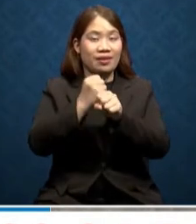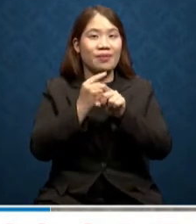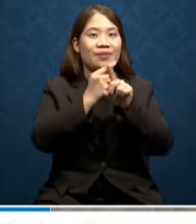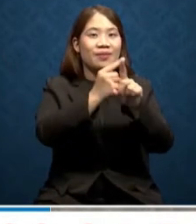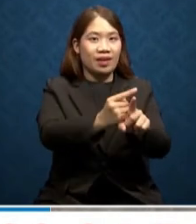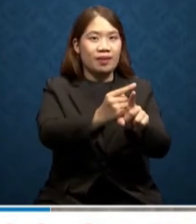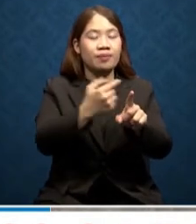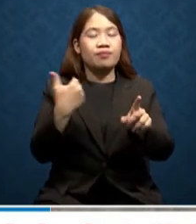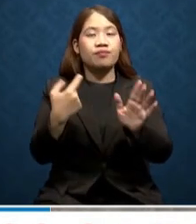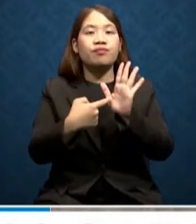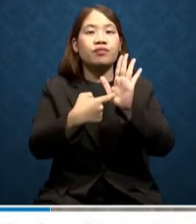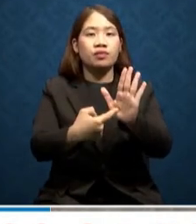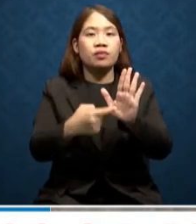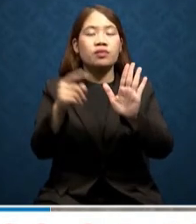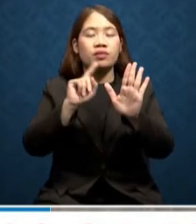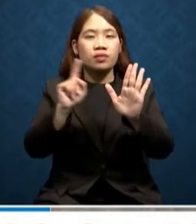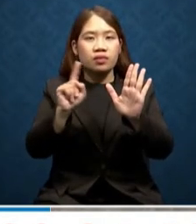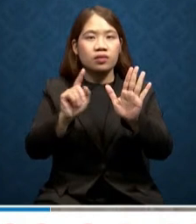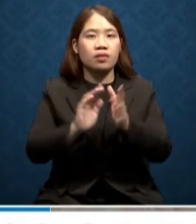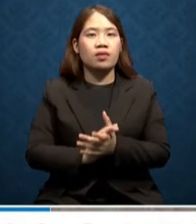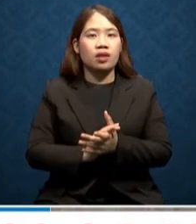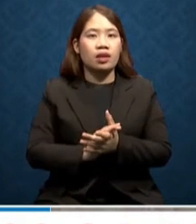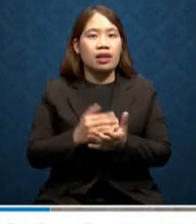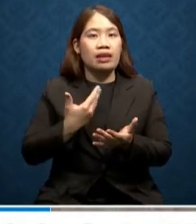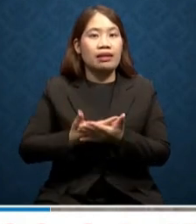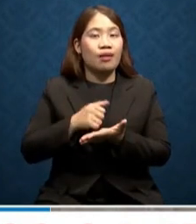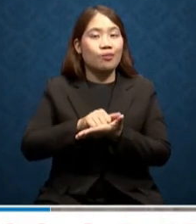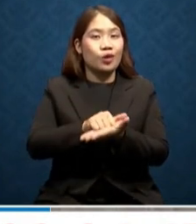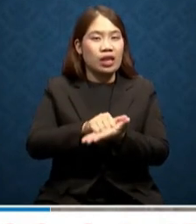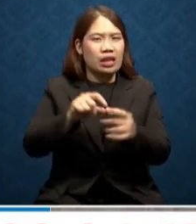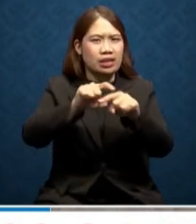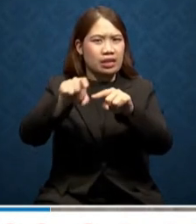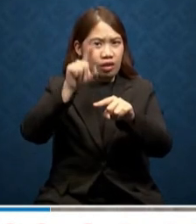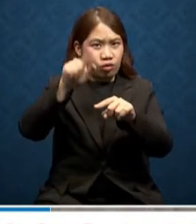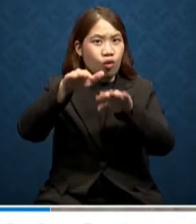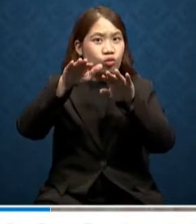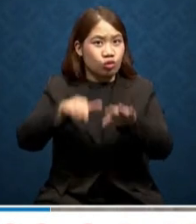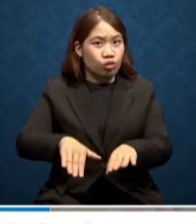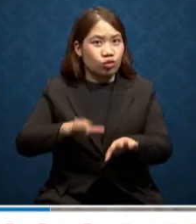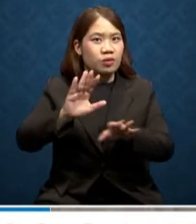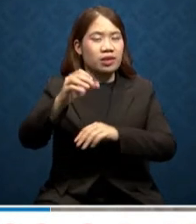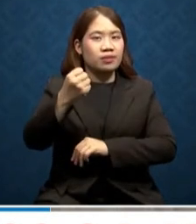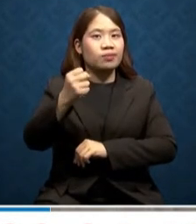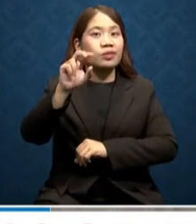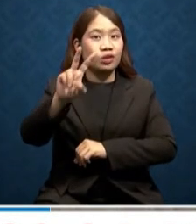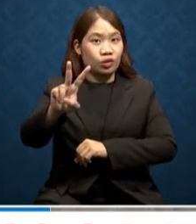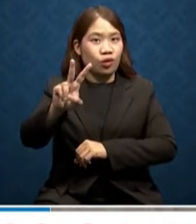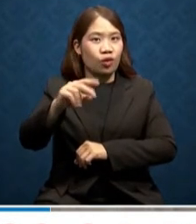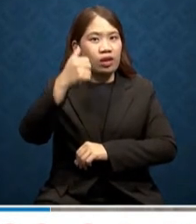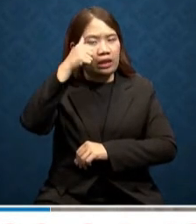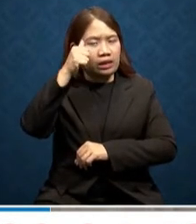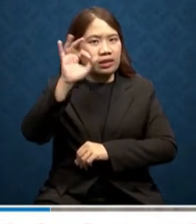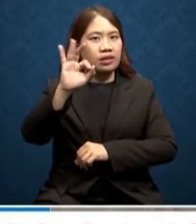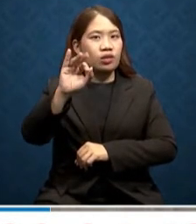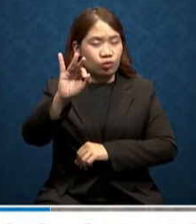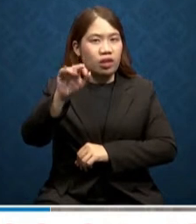เช่นนะฮะการอัตราเอ่อการอัตราการค่าบริการเฉลี่ยต้องลดลงร้อยละ 12นะฮะภายใน 90วัน